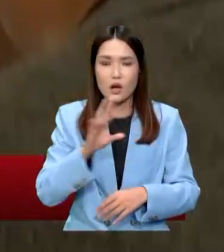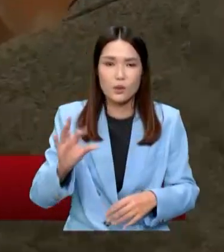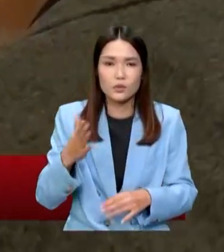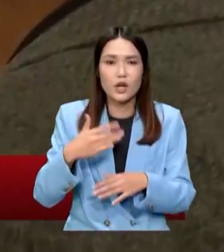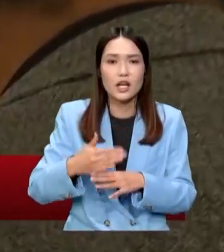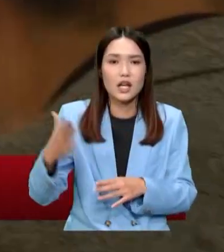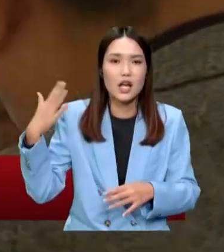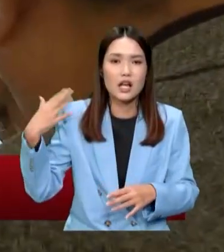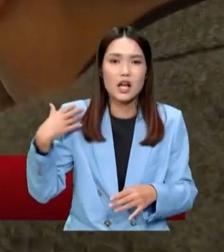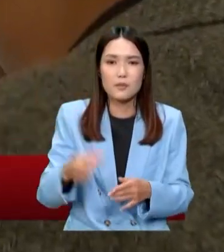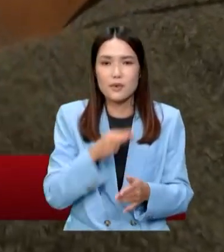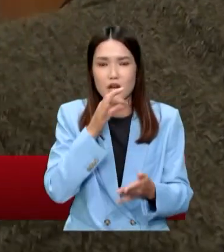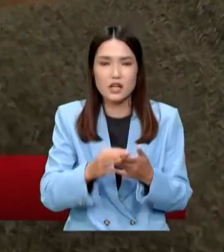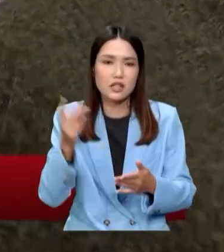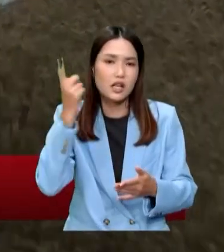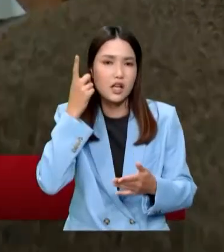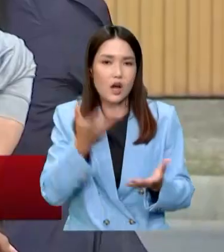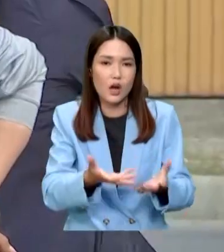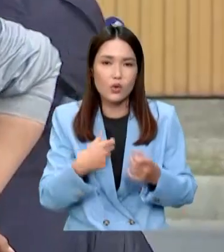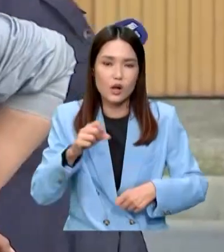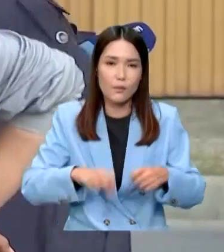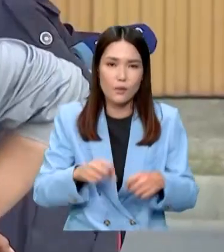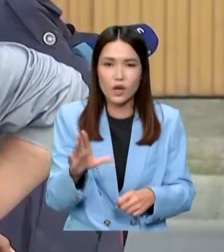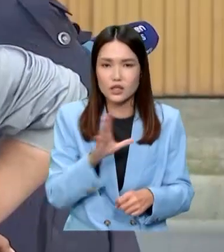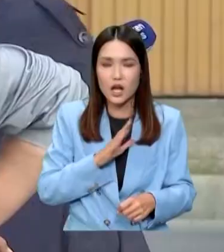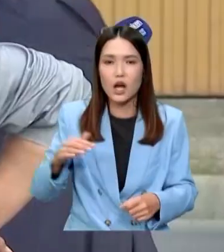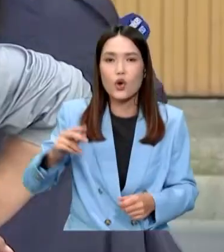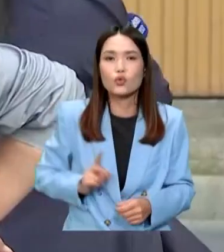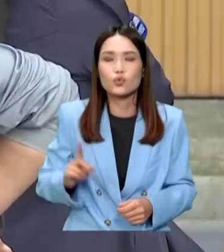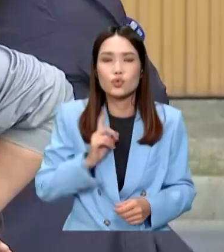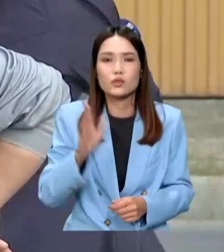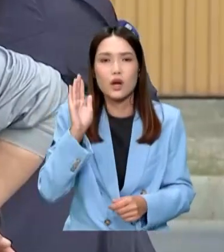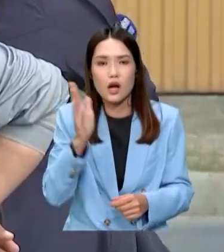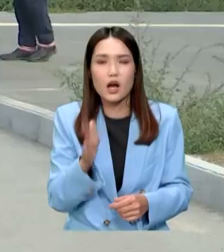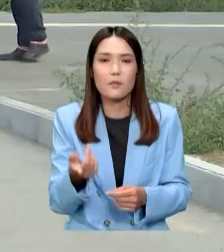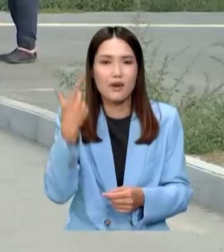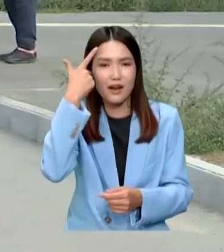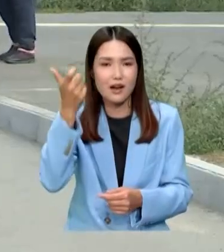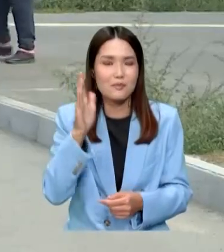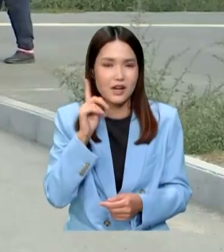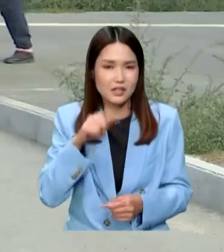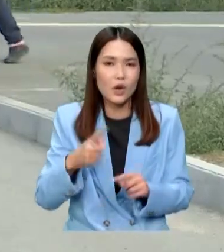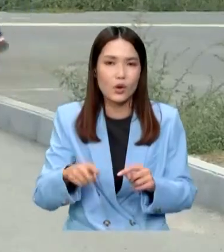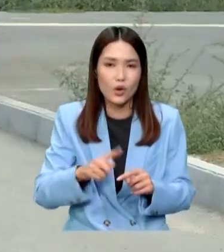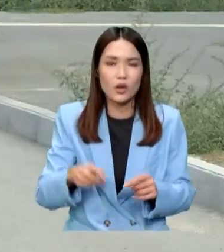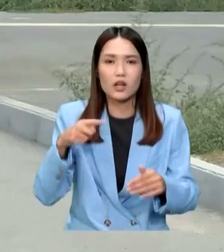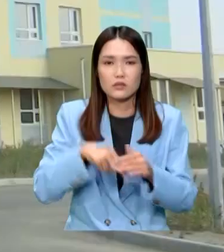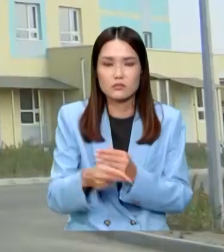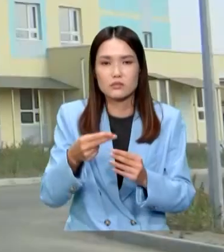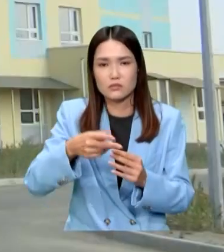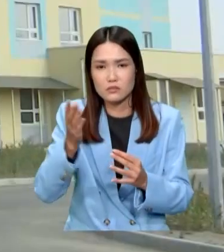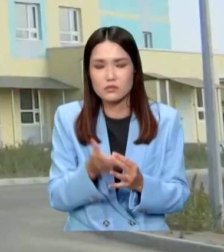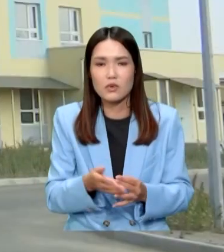кейінірек басшылықтан жауапты телефон арқылы алуға мүмкіндік туды. Күзетшілер алдындағы берешектен хабардар екен. Жақында ақшаны 3 траншқа